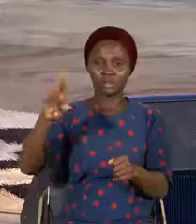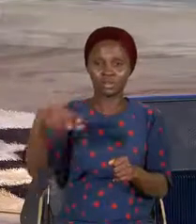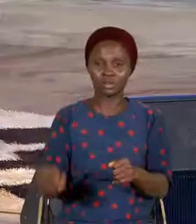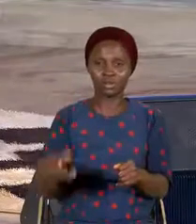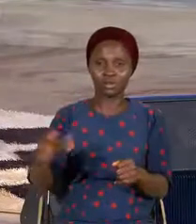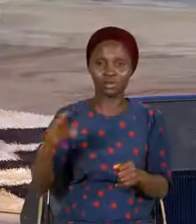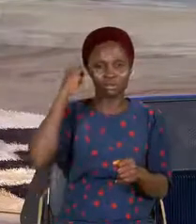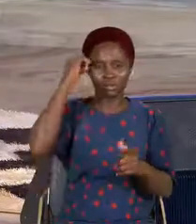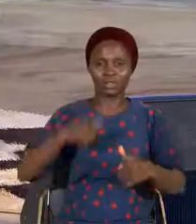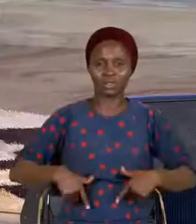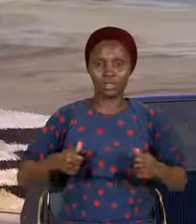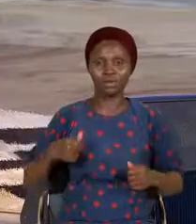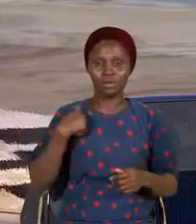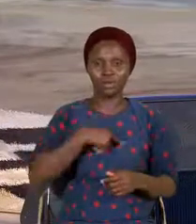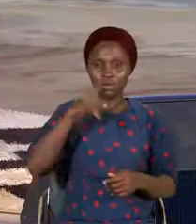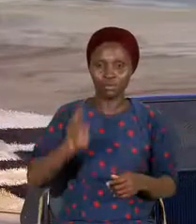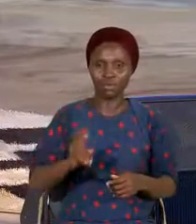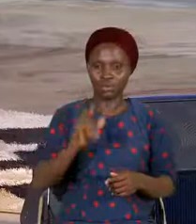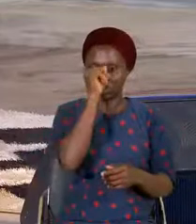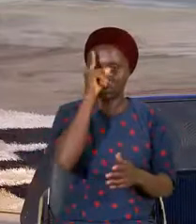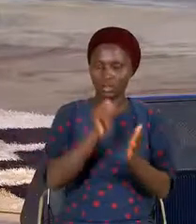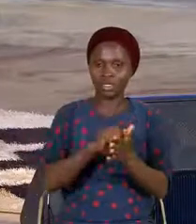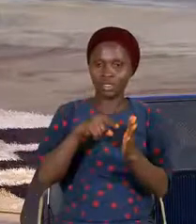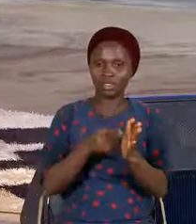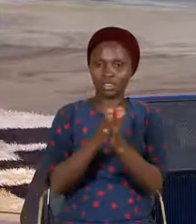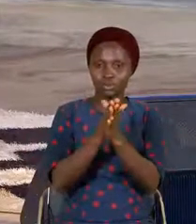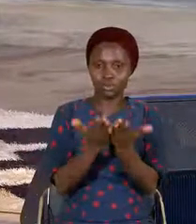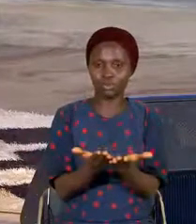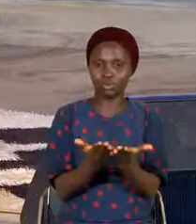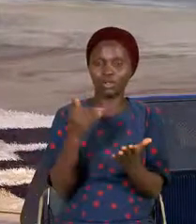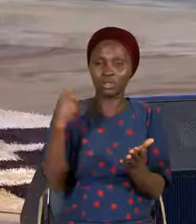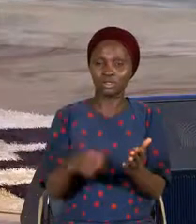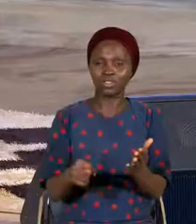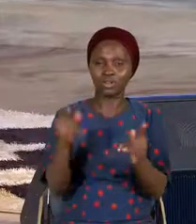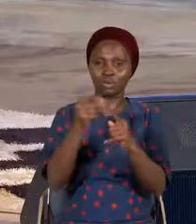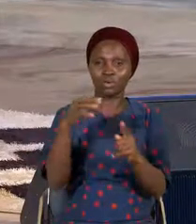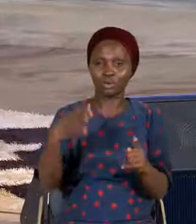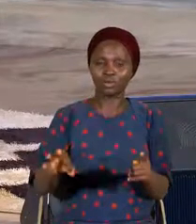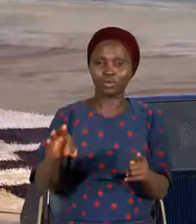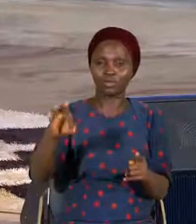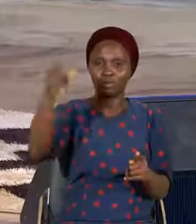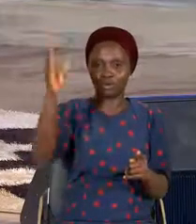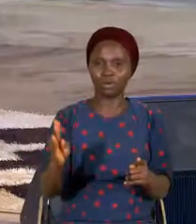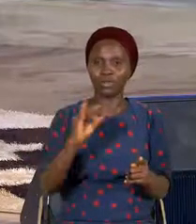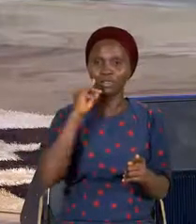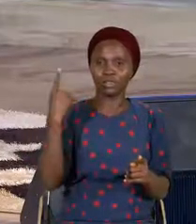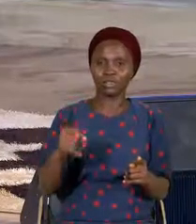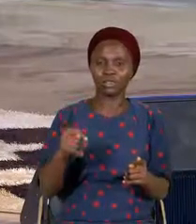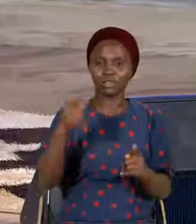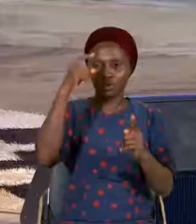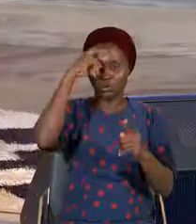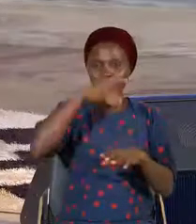sa vie. Il a gâché sa vie. Nous devons comprendre que ce livre, la parole de Dieu, est la sagesse de